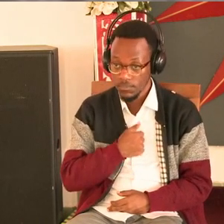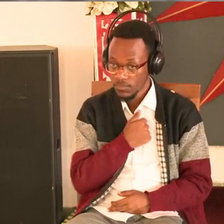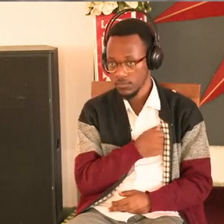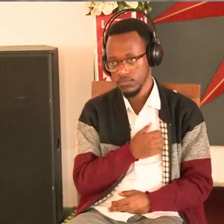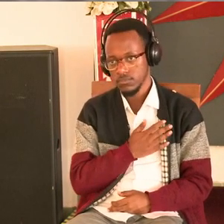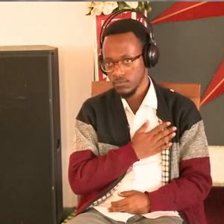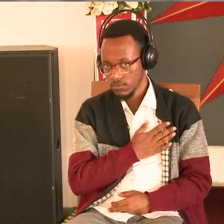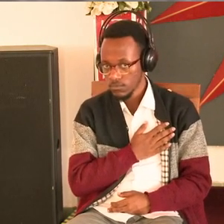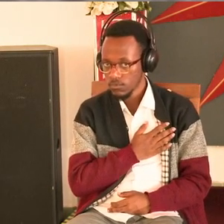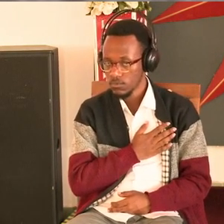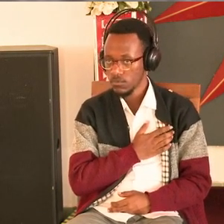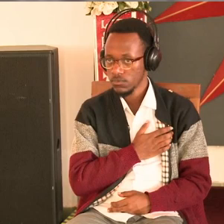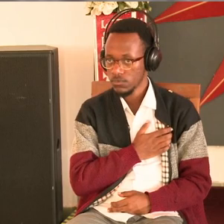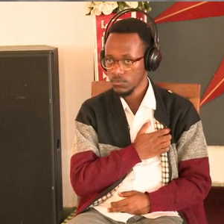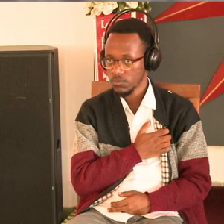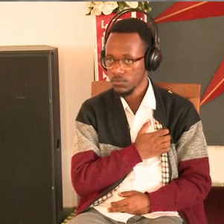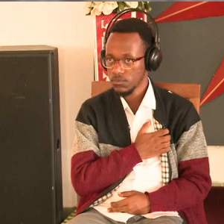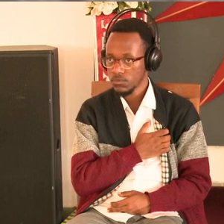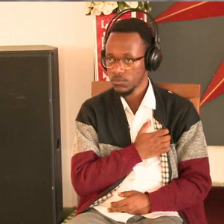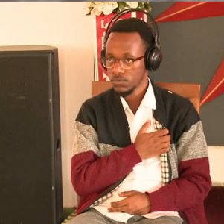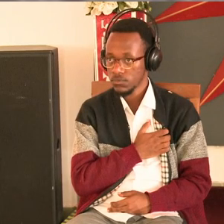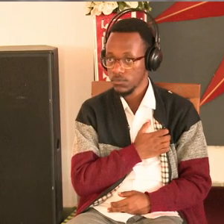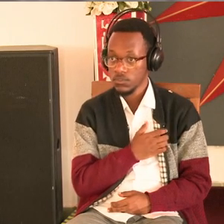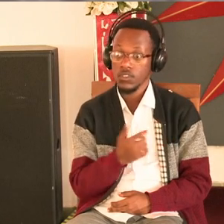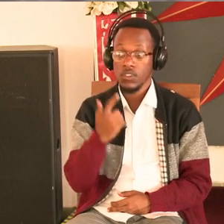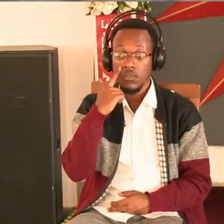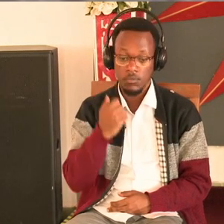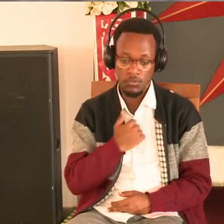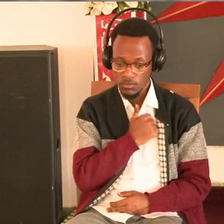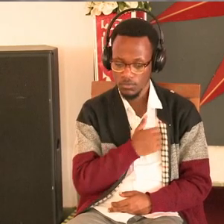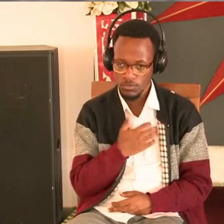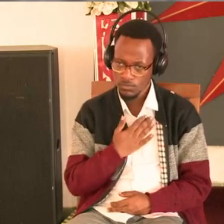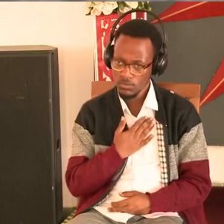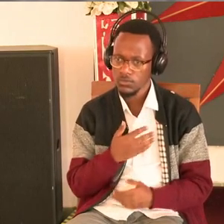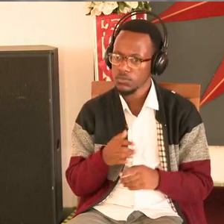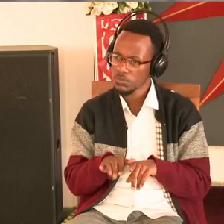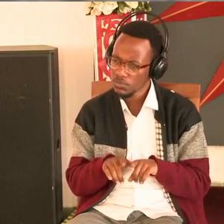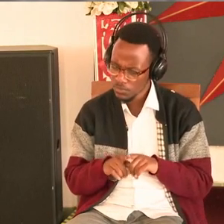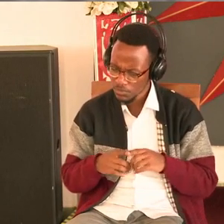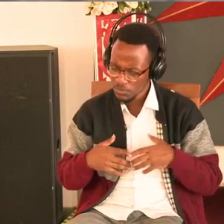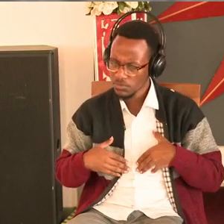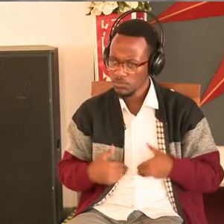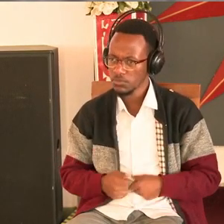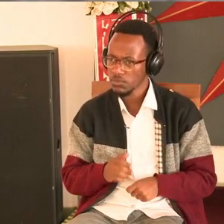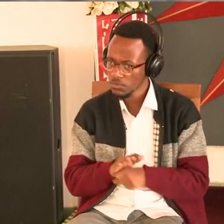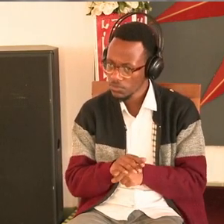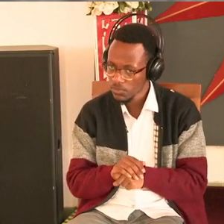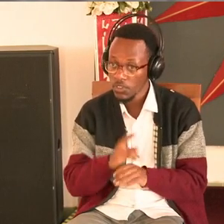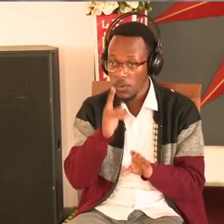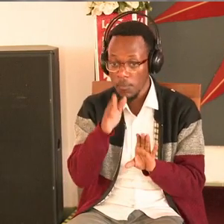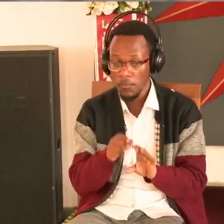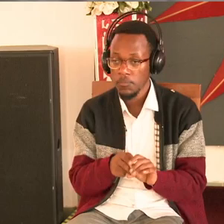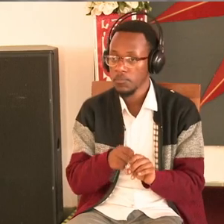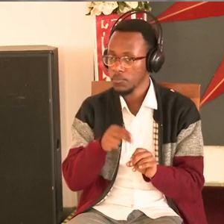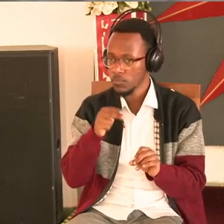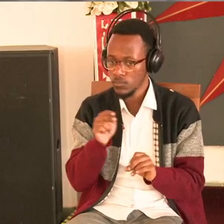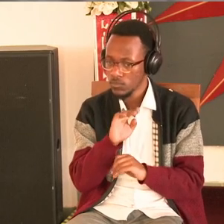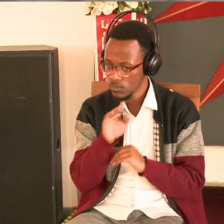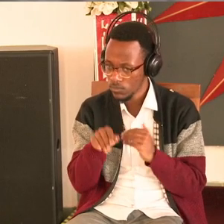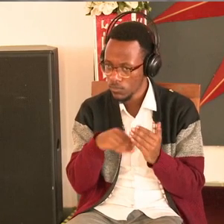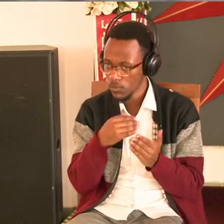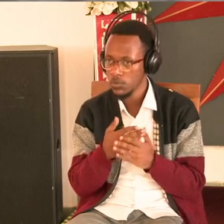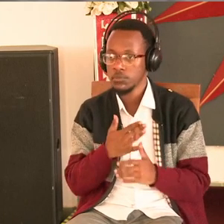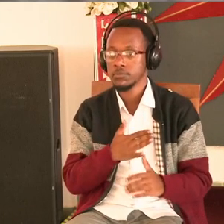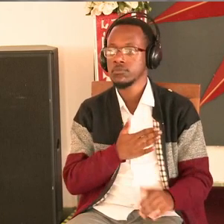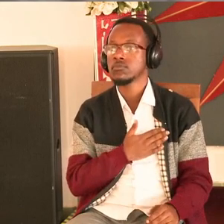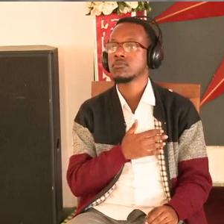byanjye. Eba umubabaro wanjye n'imiruho, maze unkureho, unkureho ibyaha byanjye